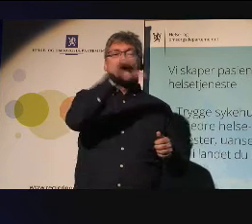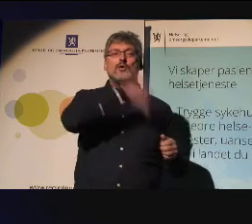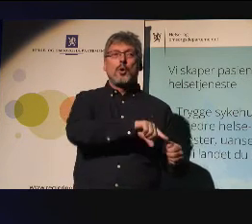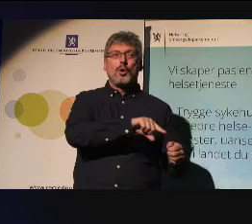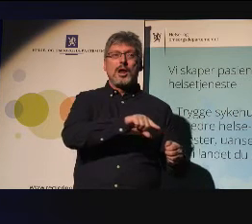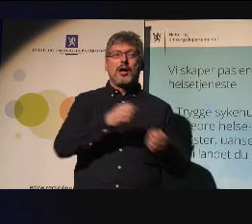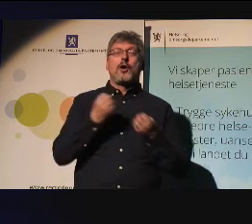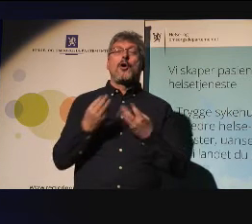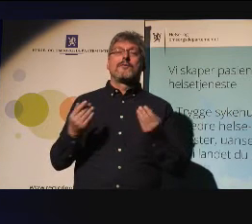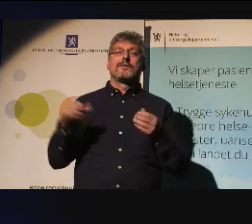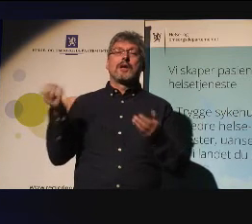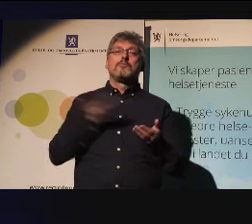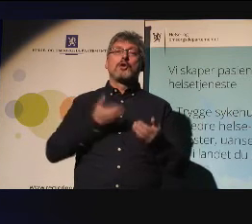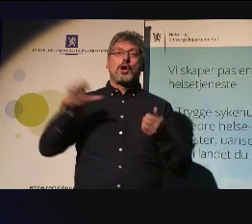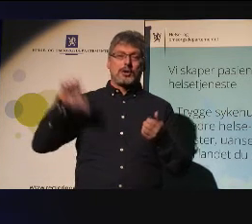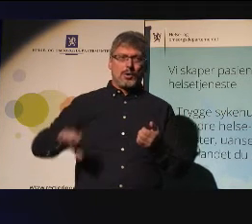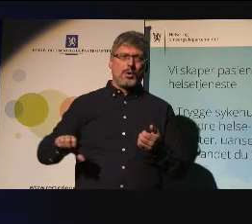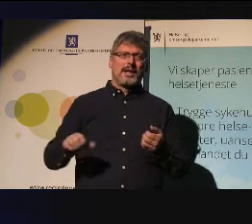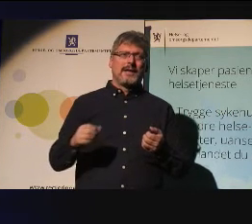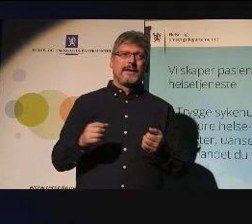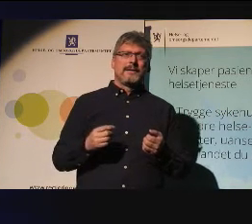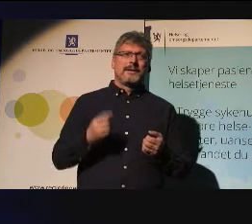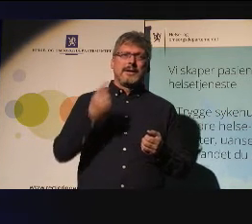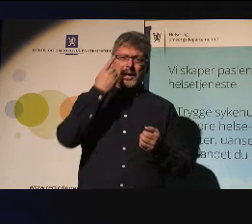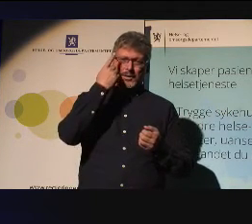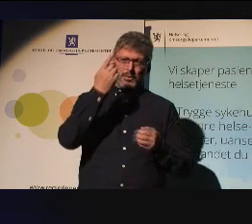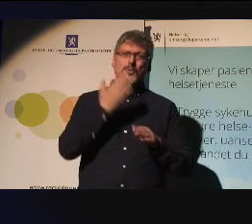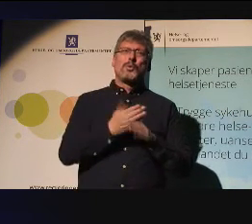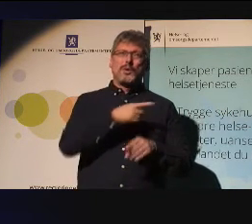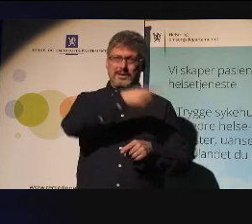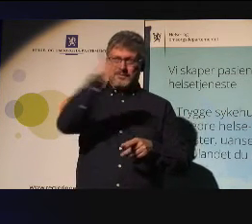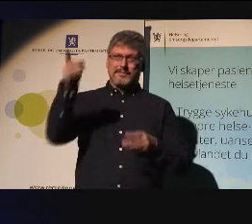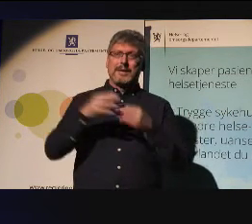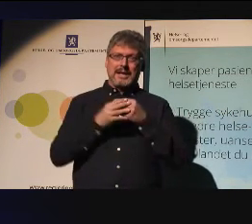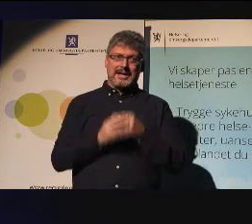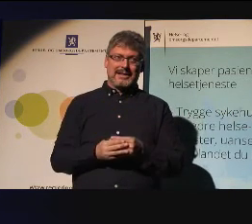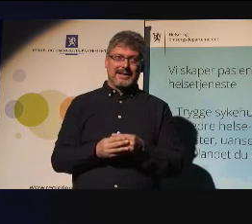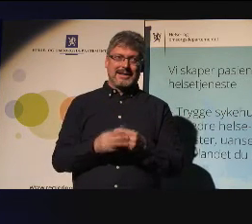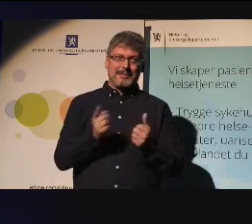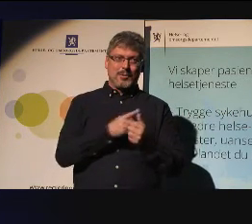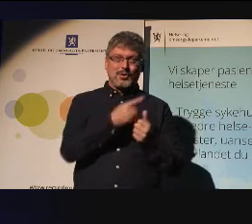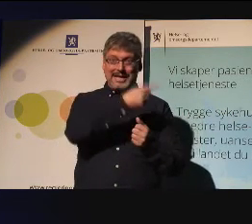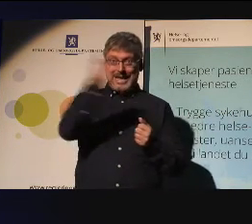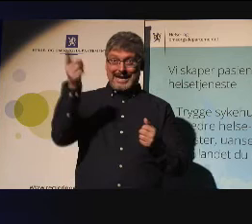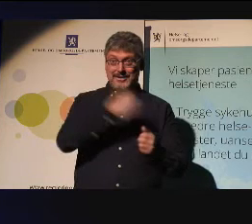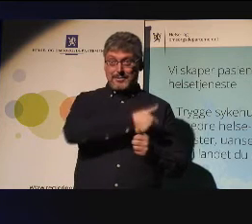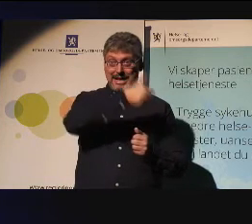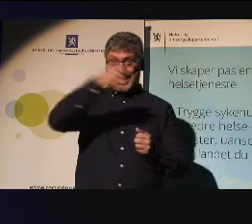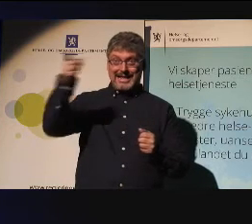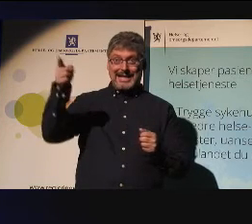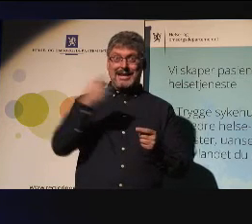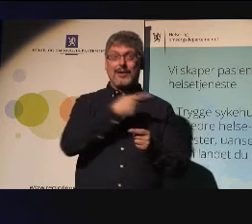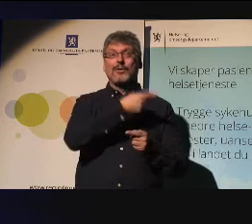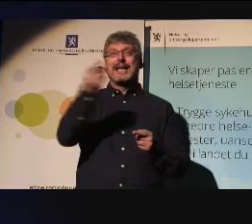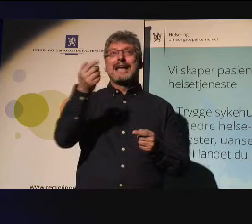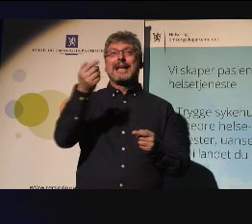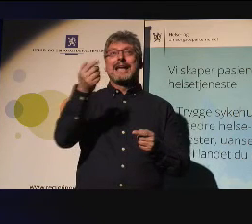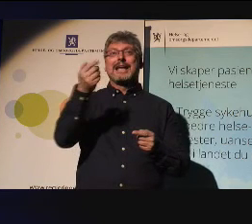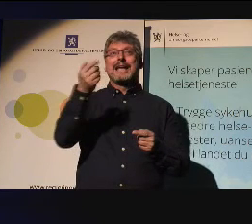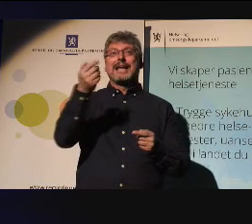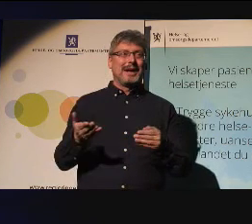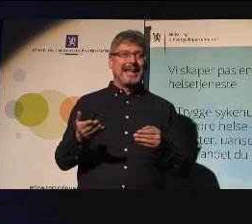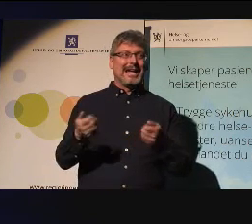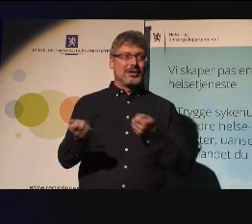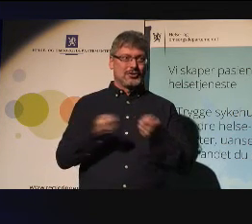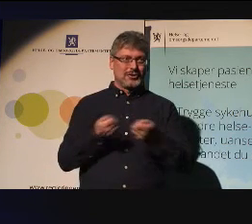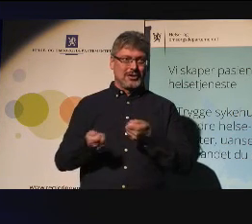dårlig. Jeg tror at dere er ganske enige i det. Både dere som er ledere og dere som blir ledere. Men de fleste